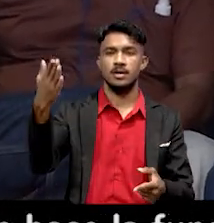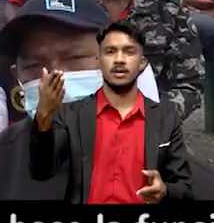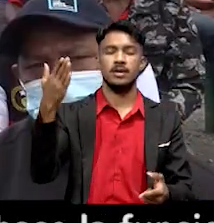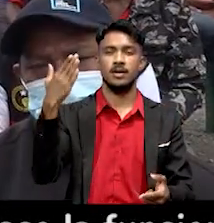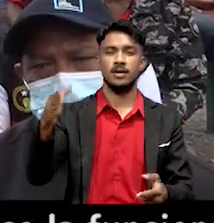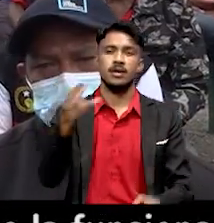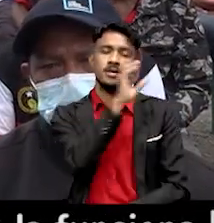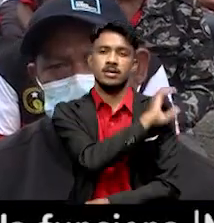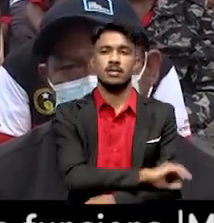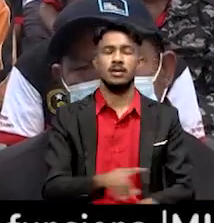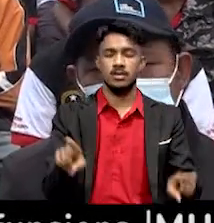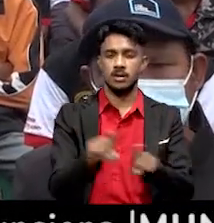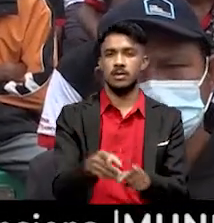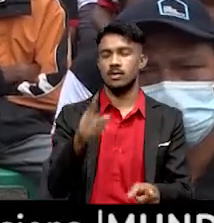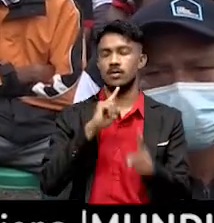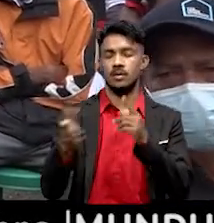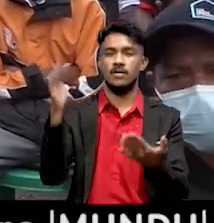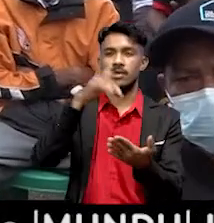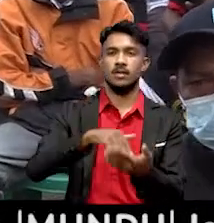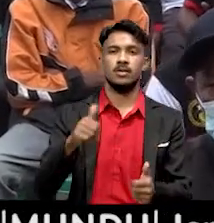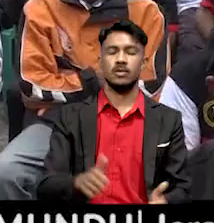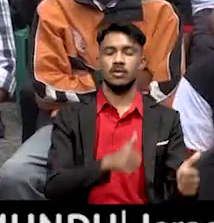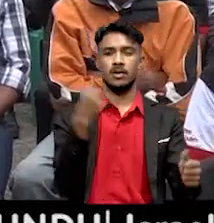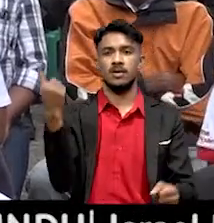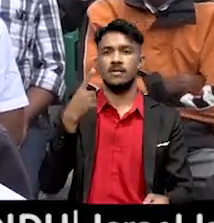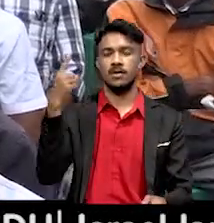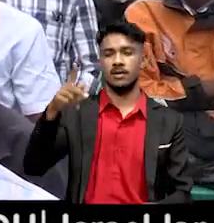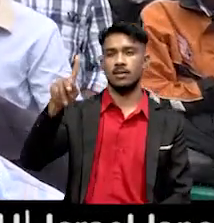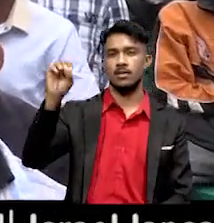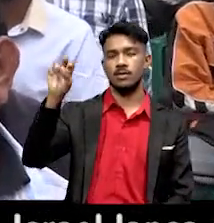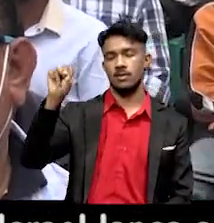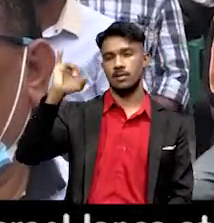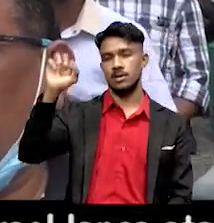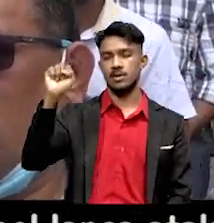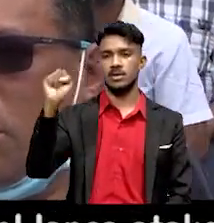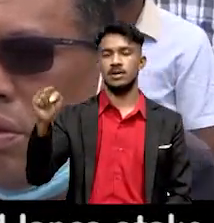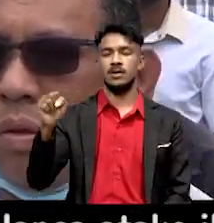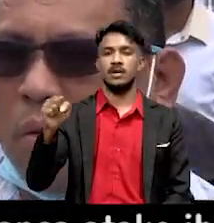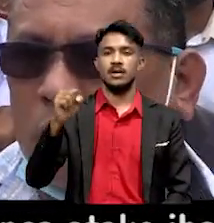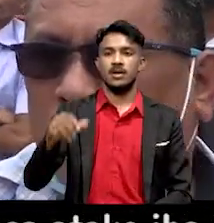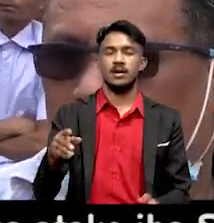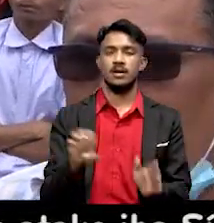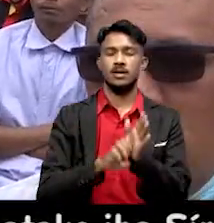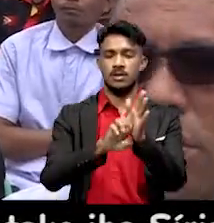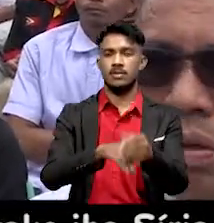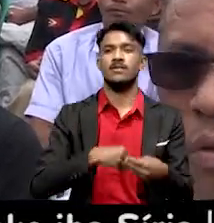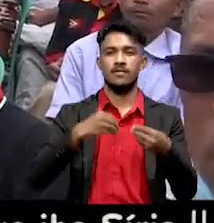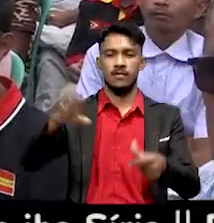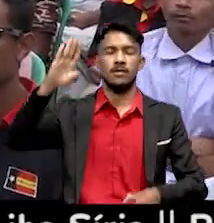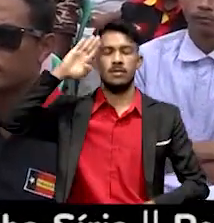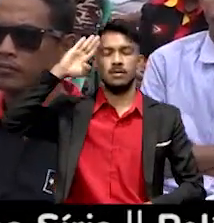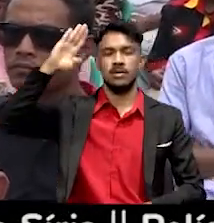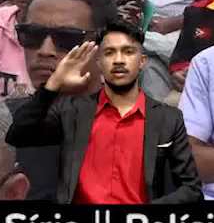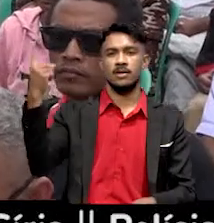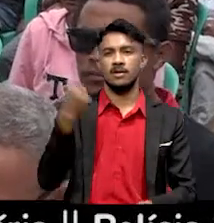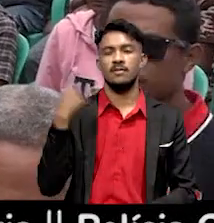filafali katak nia seituir na fatin Nino Koni Santana nia ain fatin. Nunemos seifo onra na fatin ba saudoju Presidente